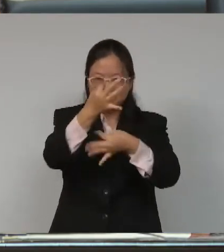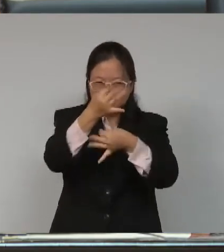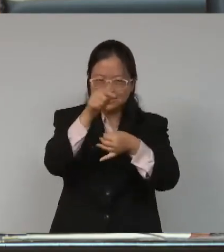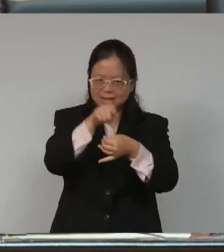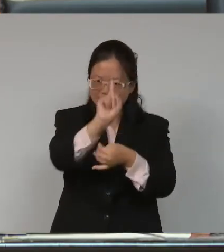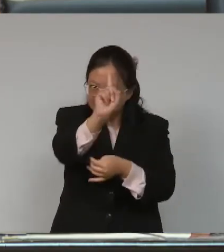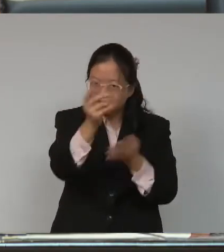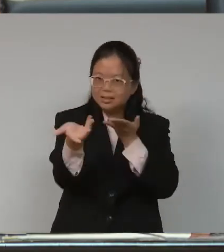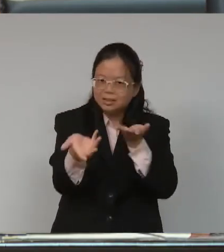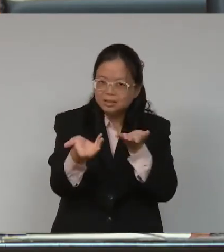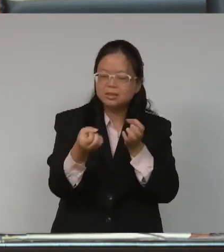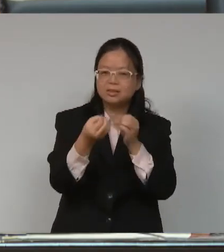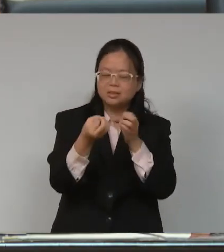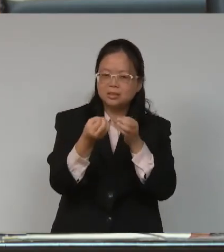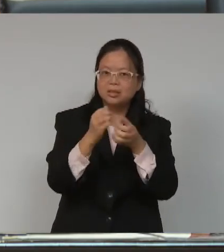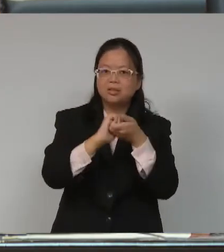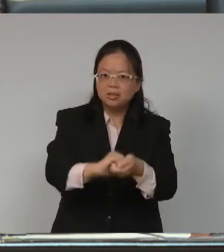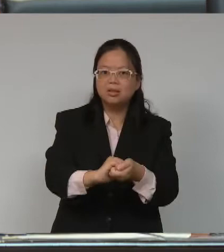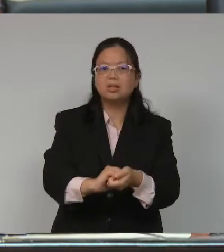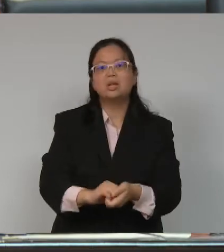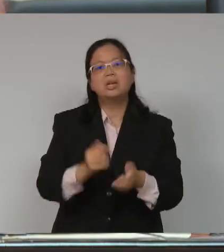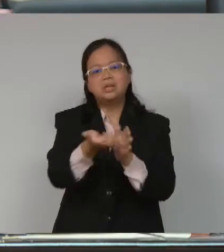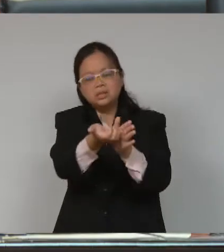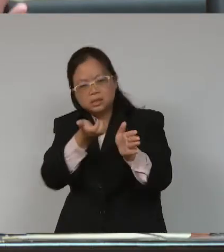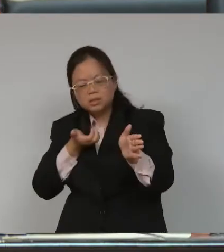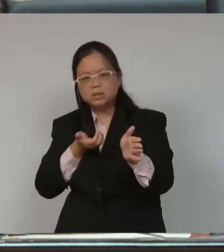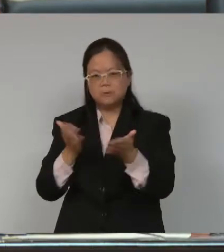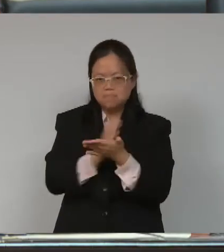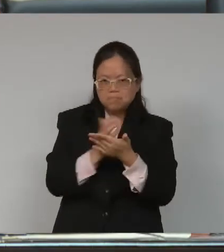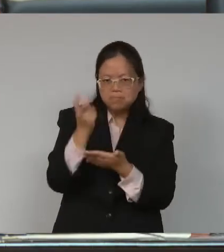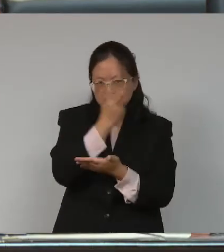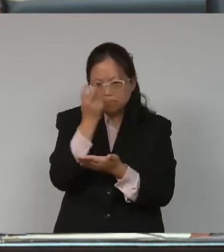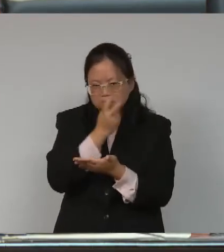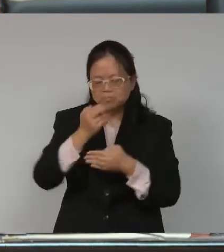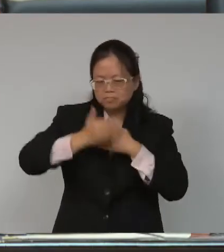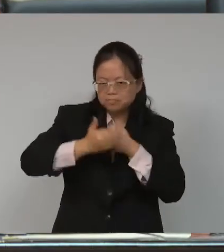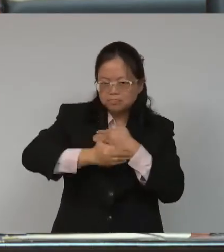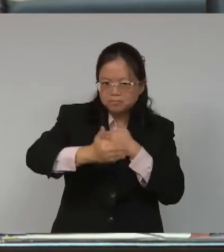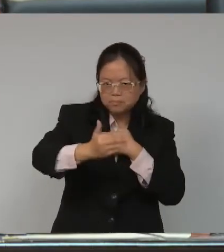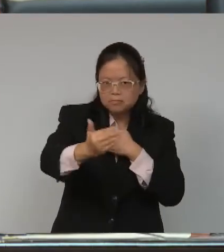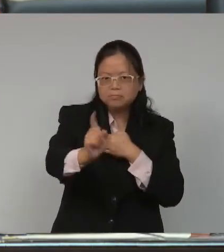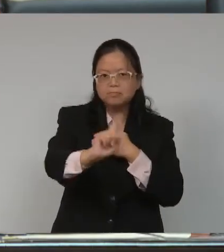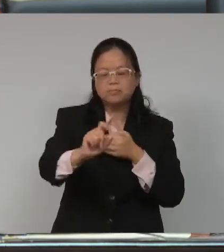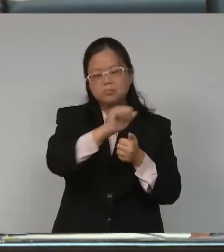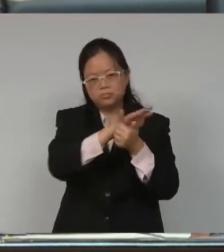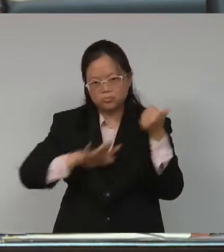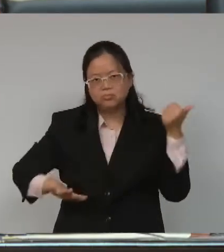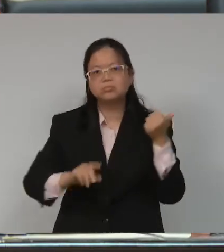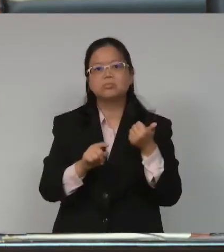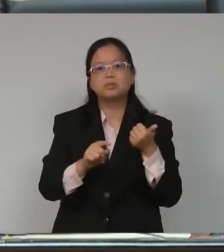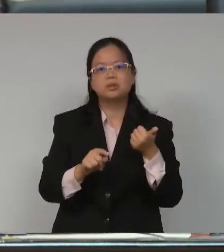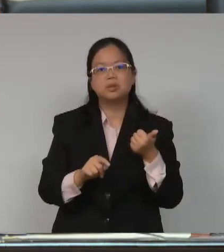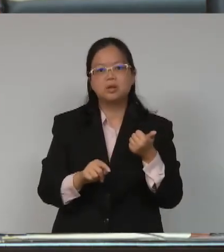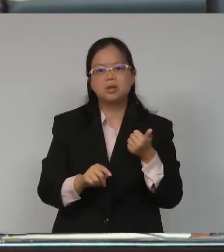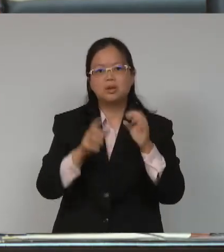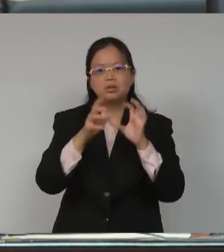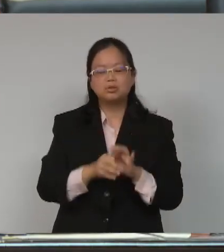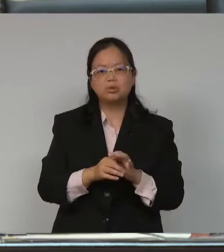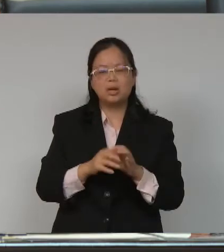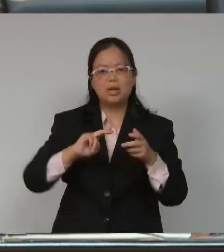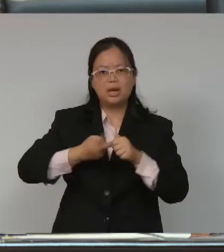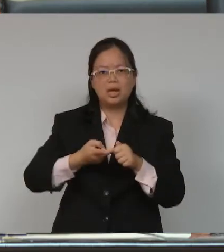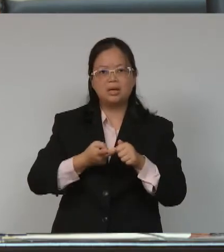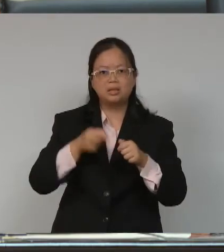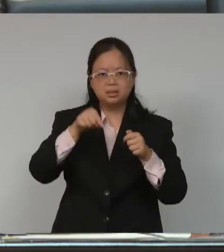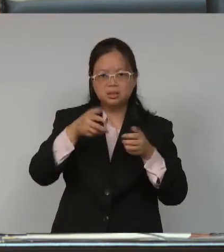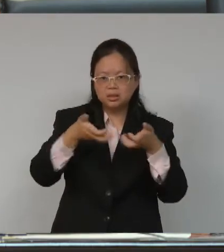说到底公民投票需要多少审议时间，它需要比较全局性的关照的话，那有可能就没有办法适用。